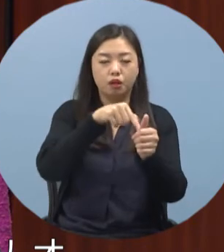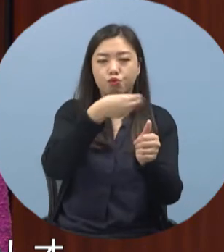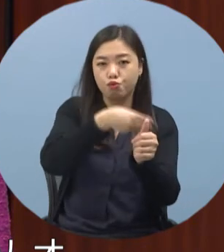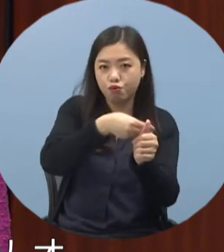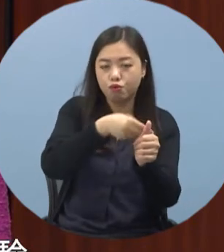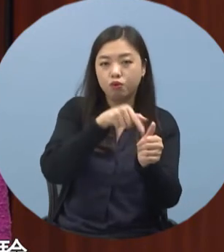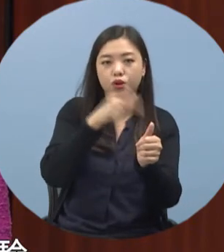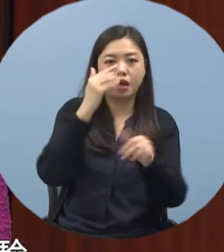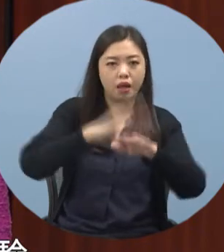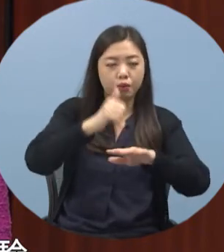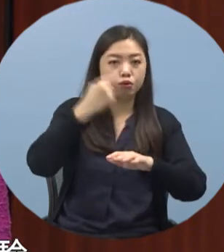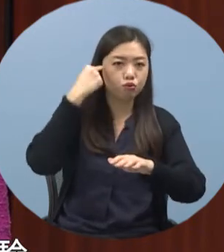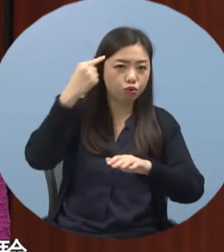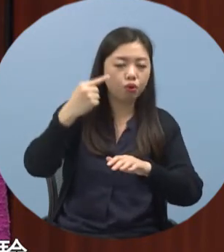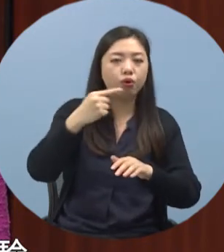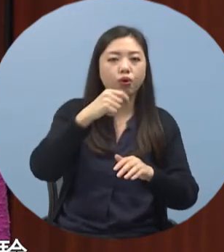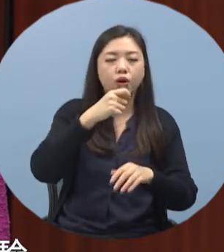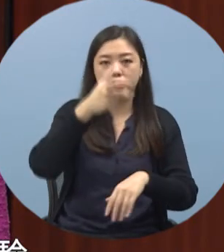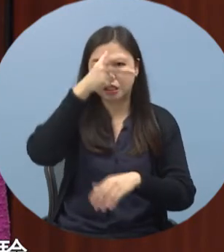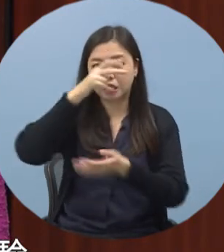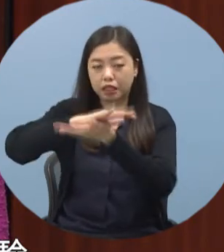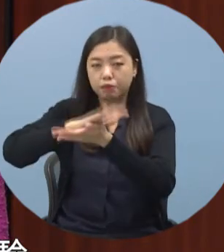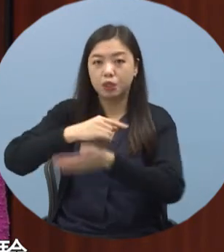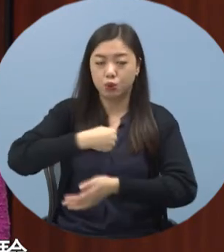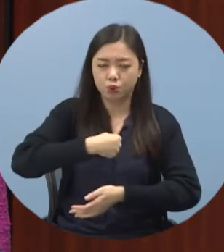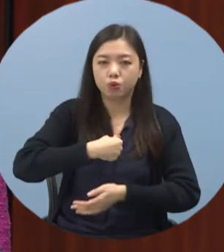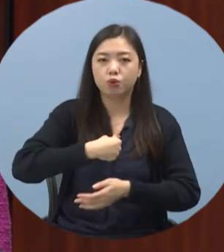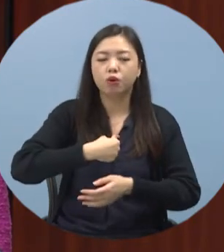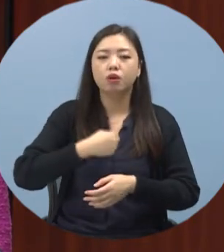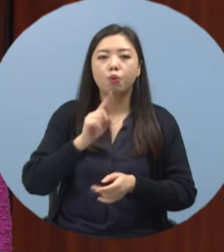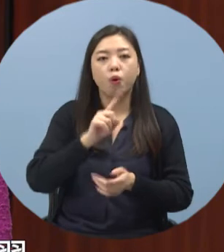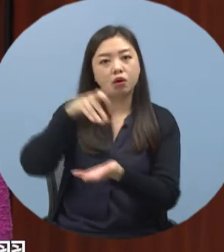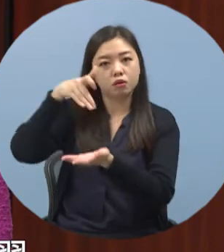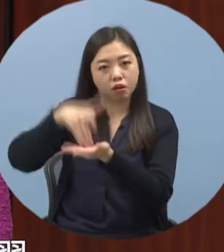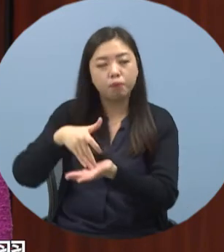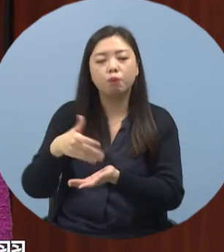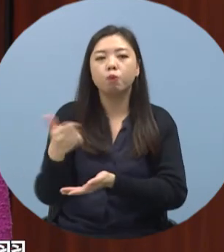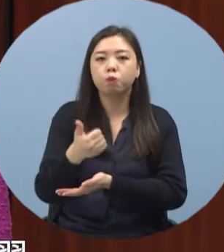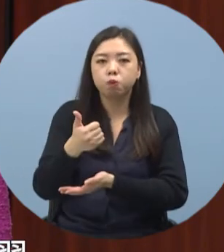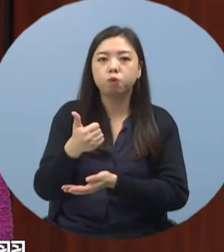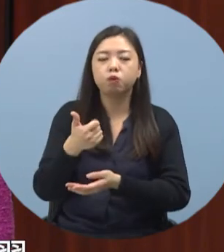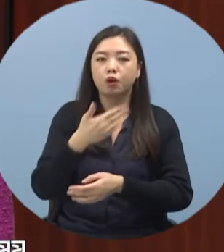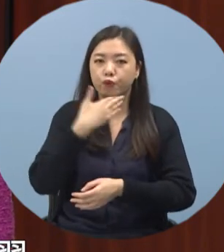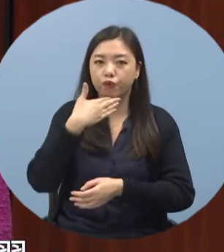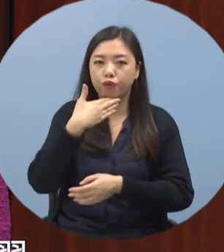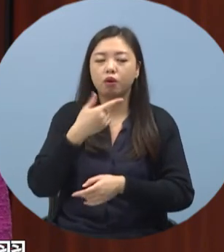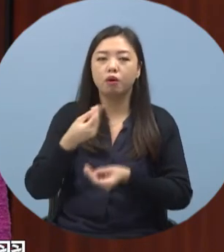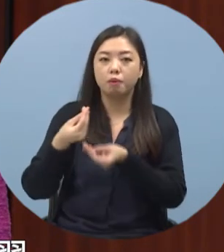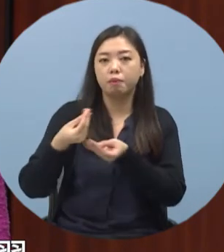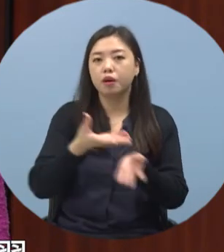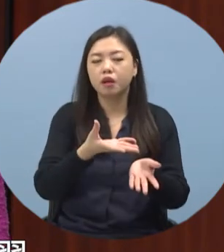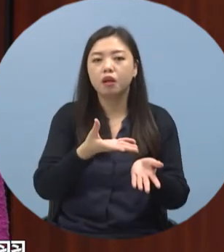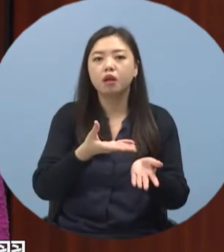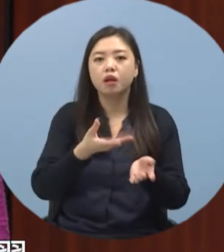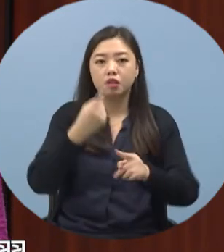養的人才，希望能夠有一定的政府的經驗，他可以參加我們為這些年輕人士提